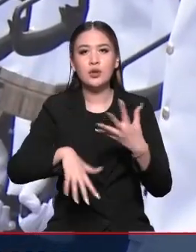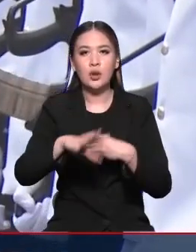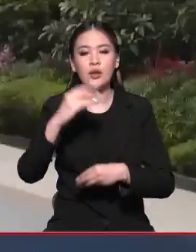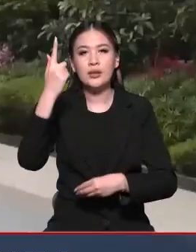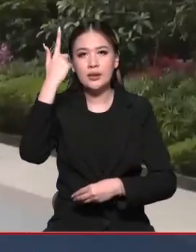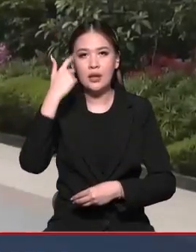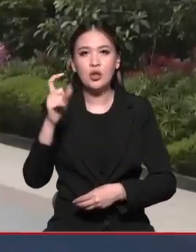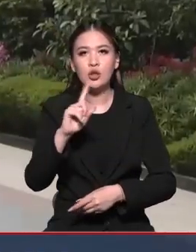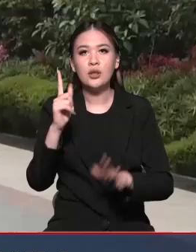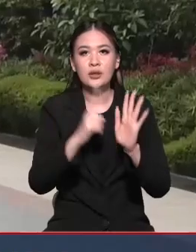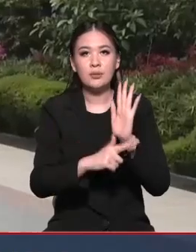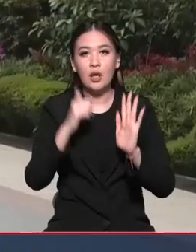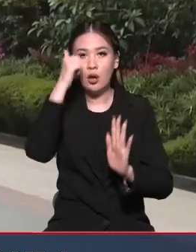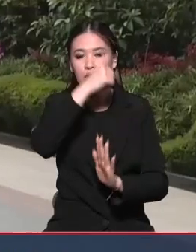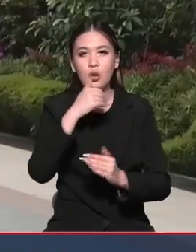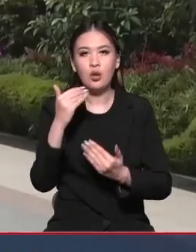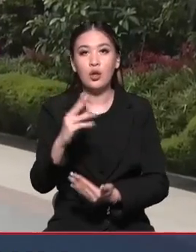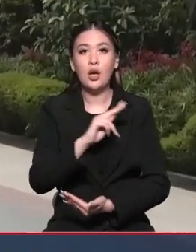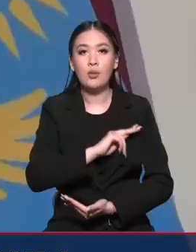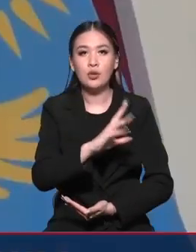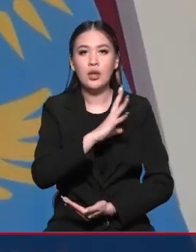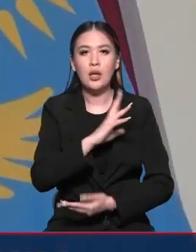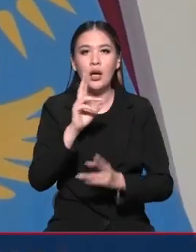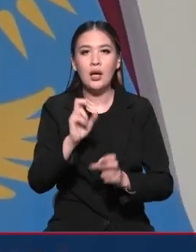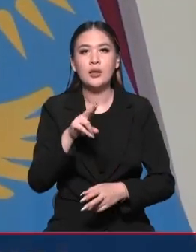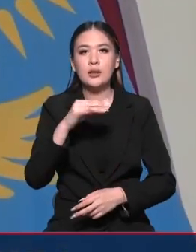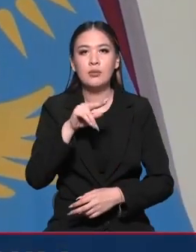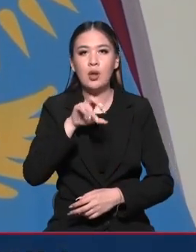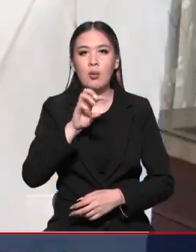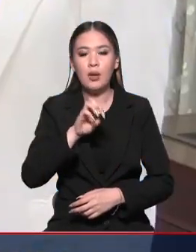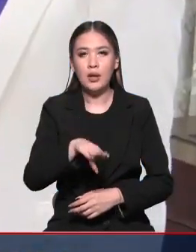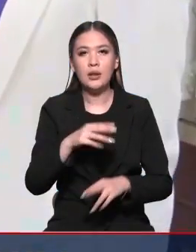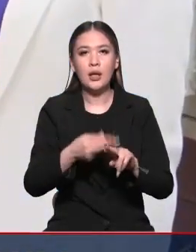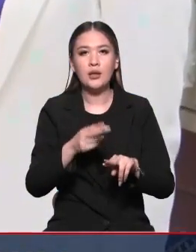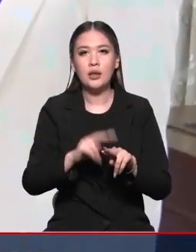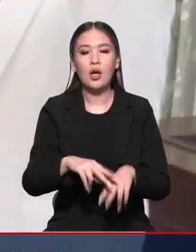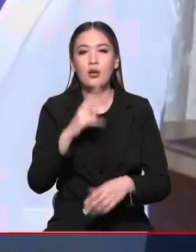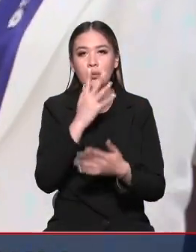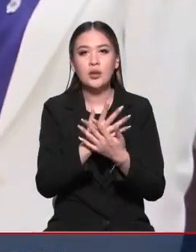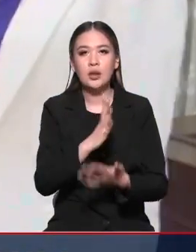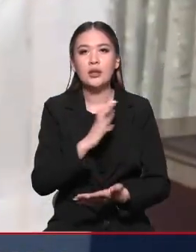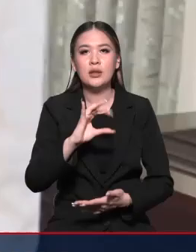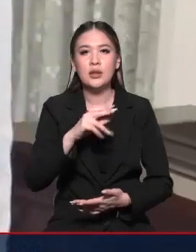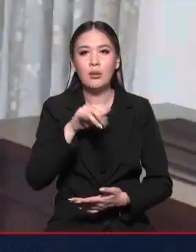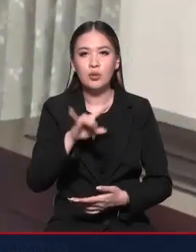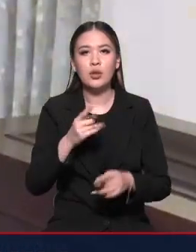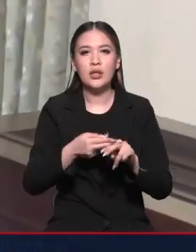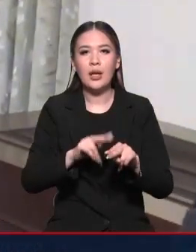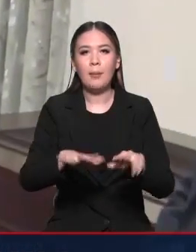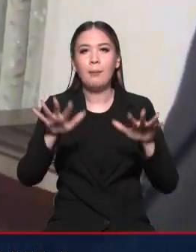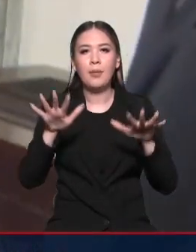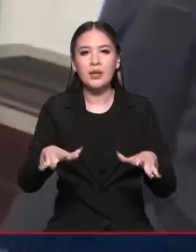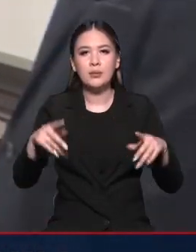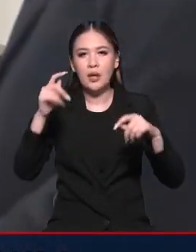известны ведь в семидесятые годы он работал здесь в качестве дипломата Поэтому с уверенностью заявляет что Сингапур - это место